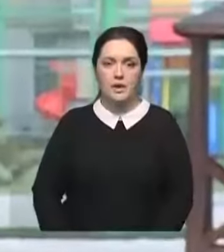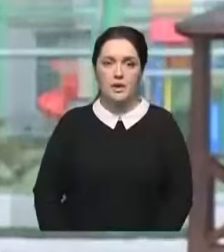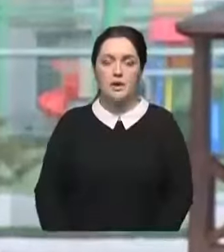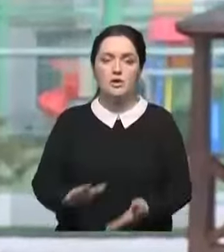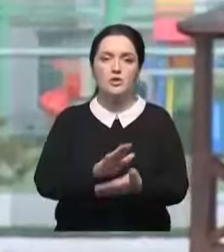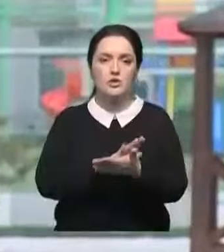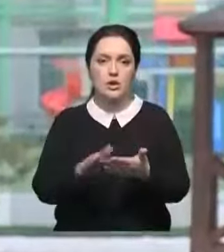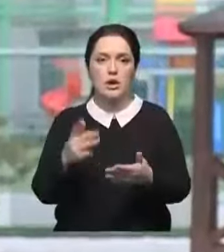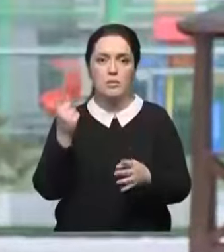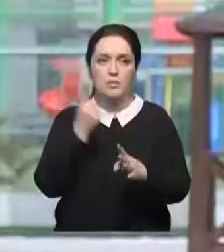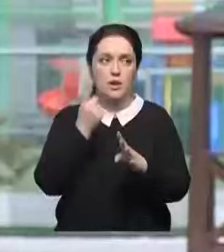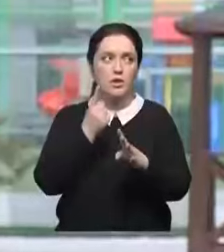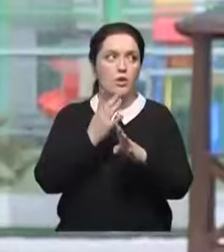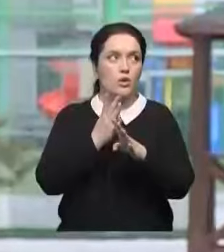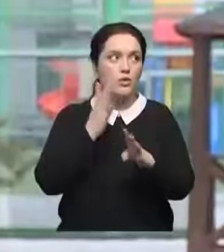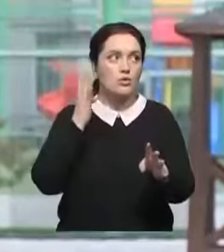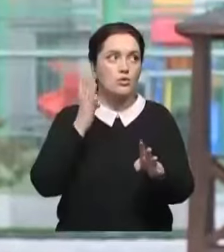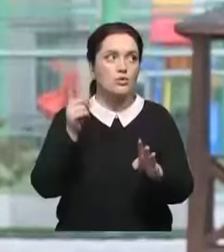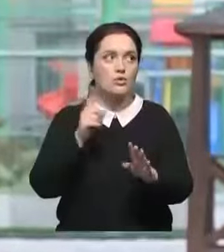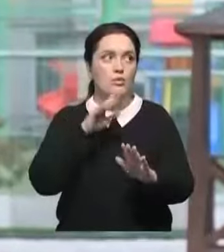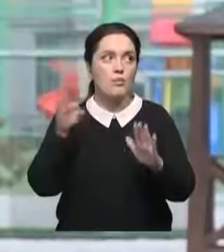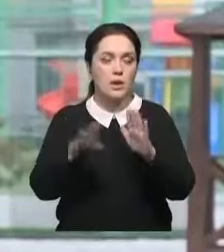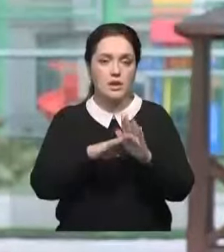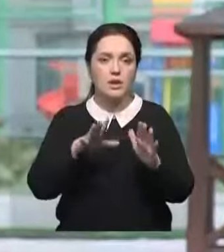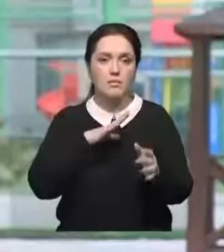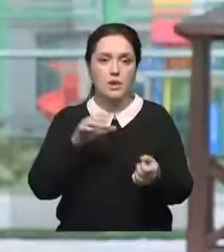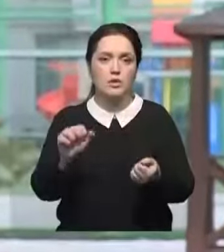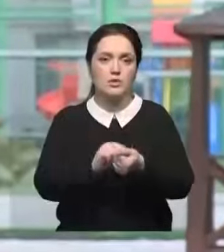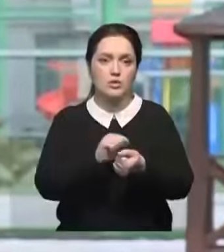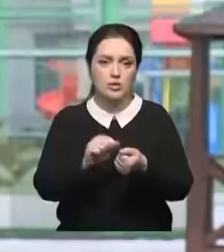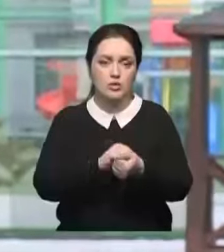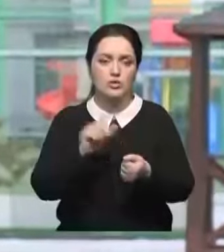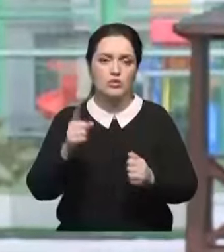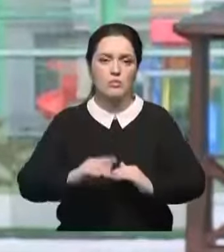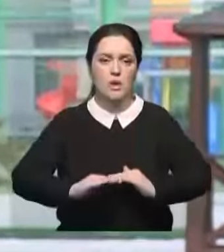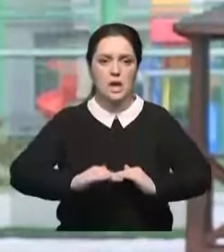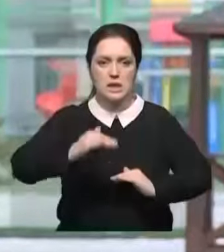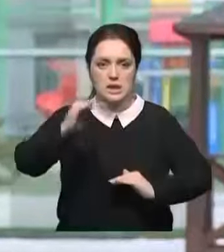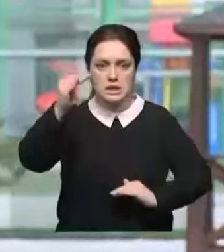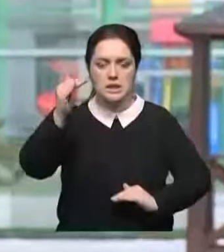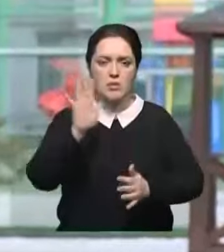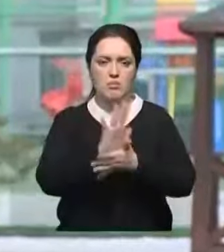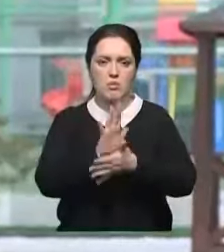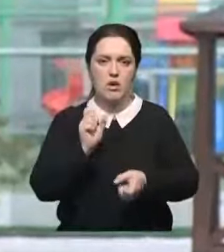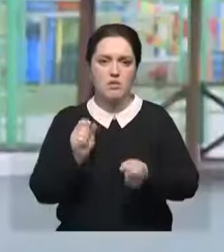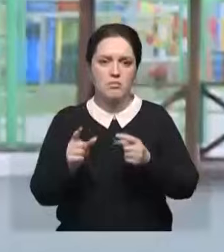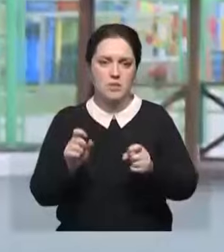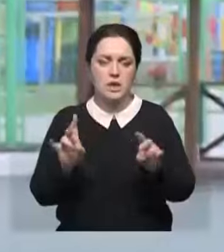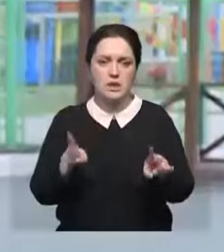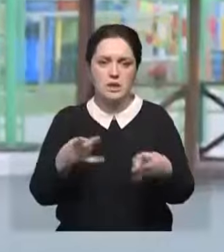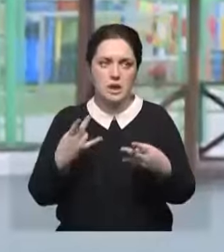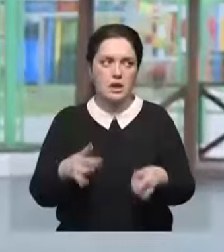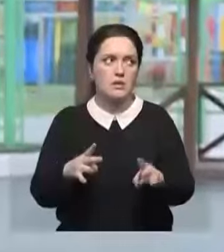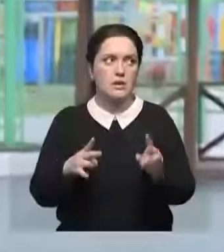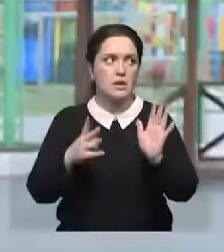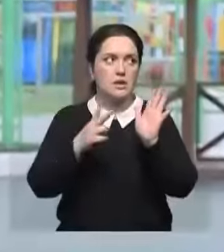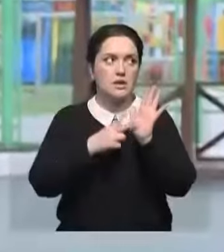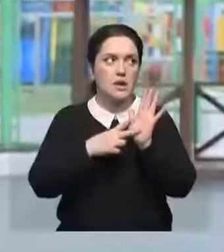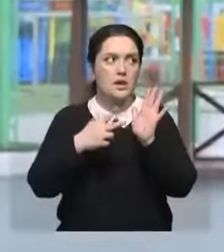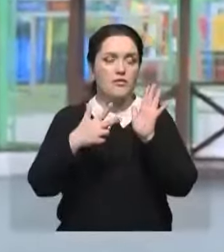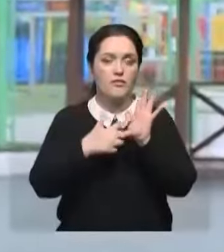– это в первую очередь, чтобы подвалы сухие были, чтобы лестничные площадки, мусор, ничего не лежал. 7, 8,